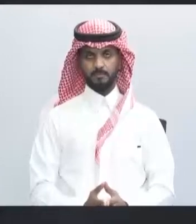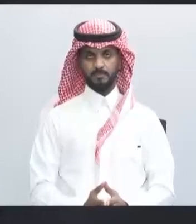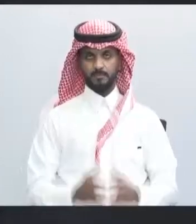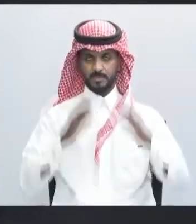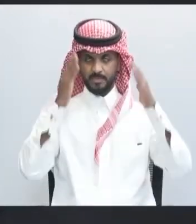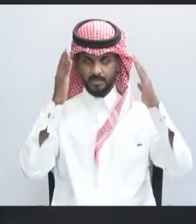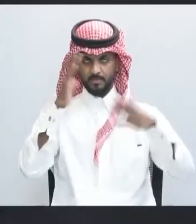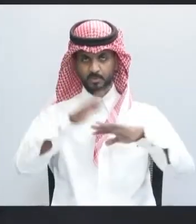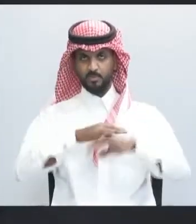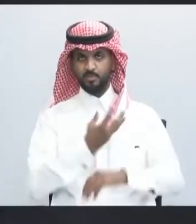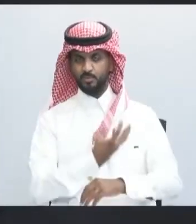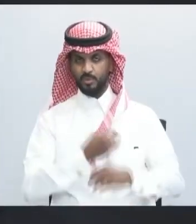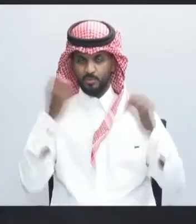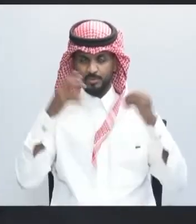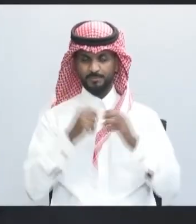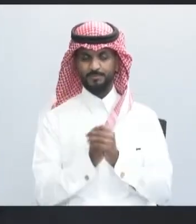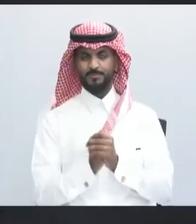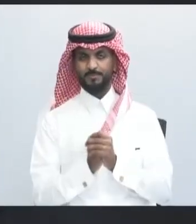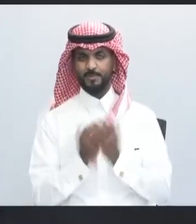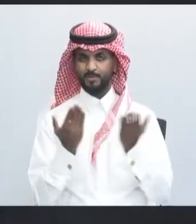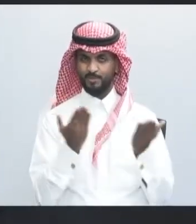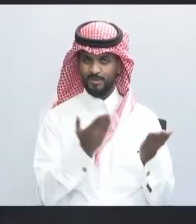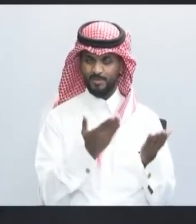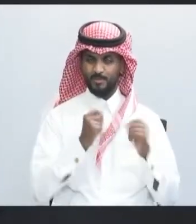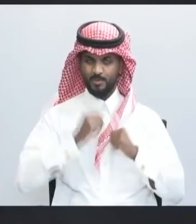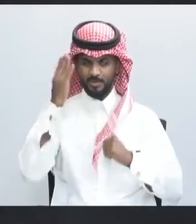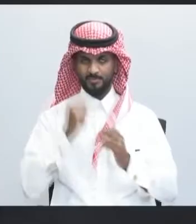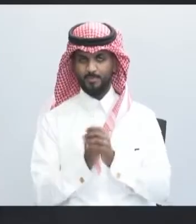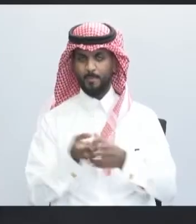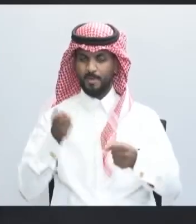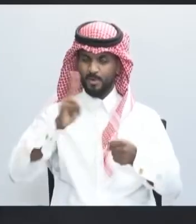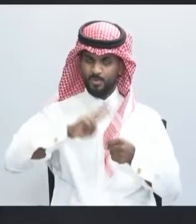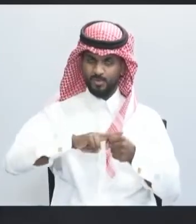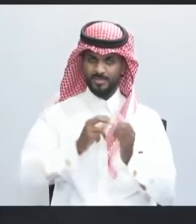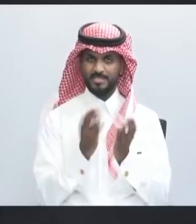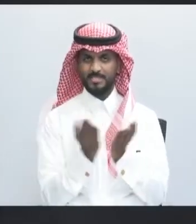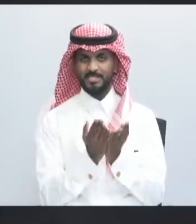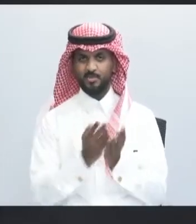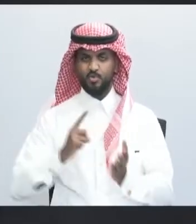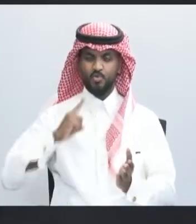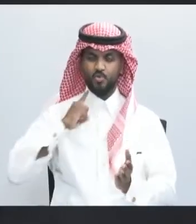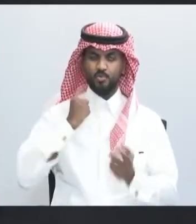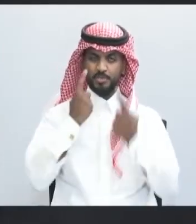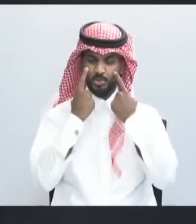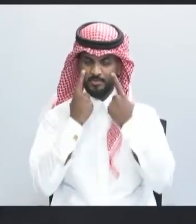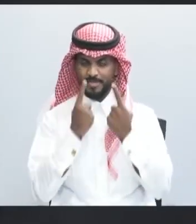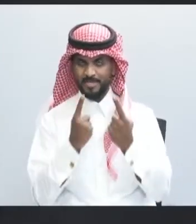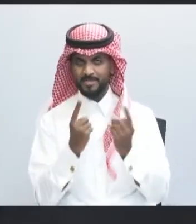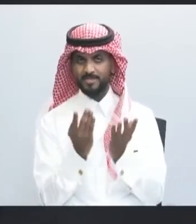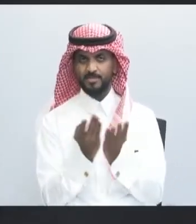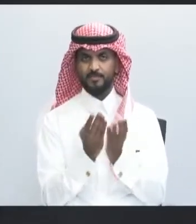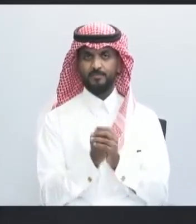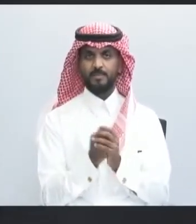السلام عليكم ورحمه الله حياكم الله ابنائي وبناتي مره اخرى في حصه من حصص العلوم الجميله للصف